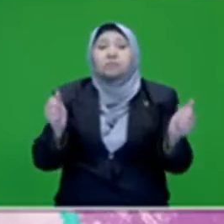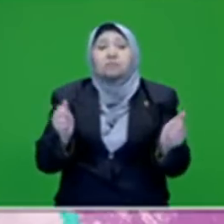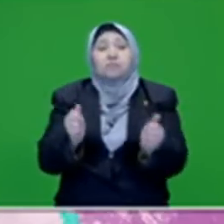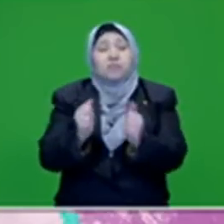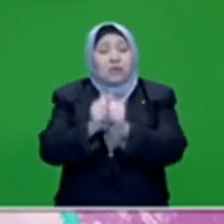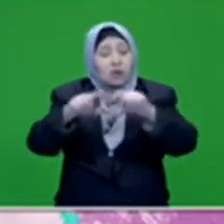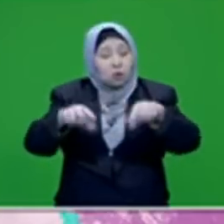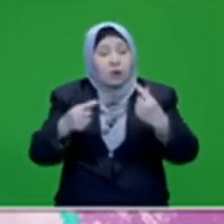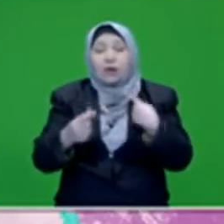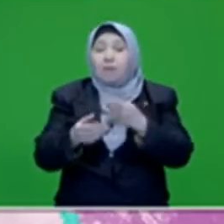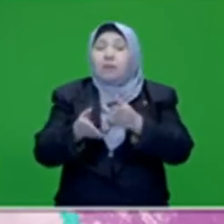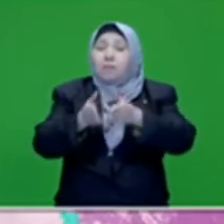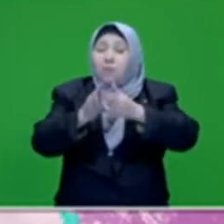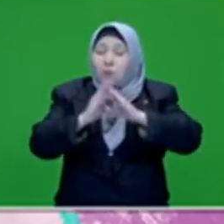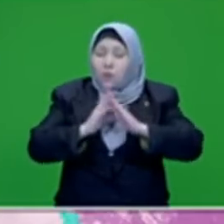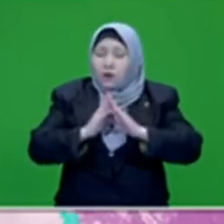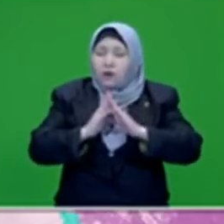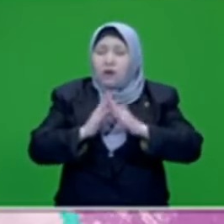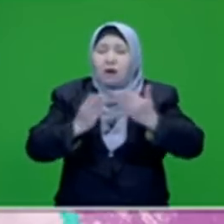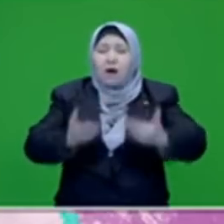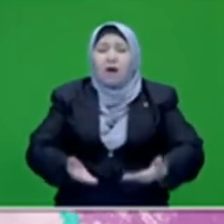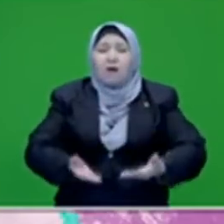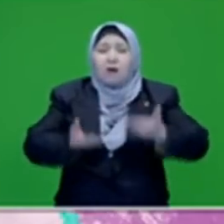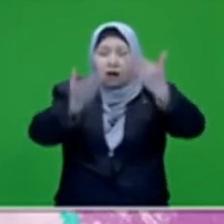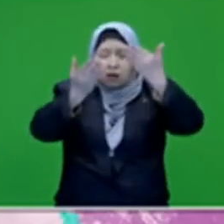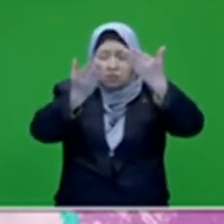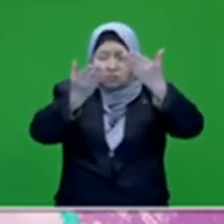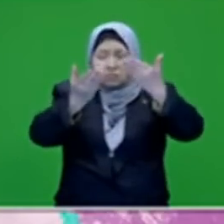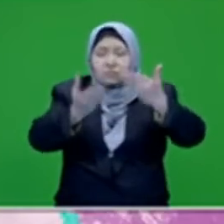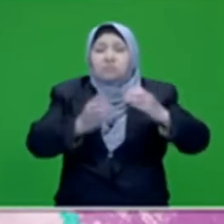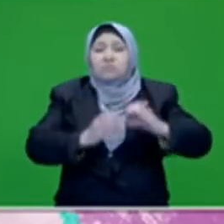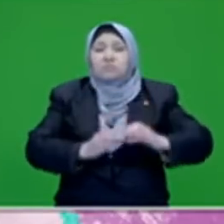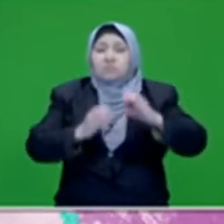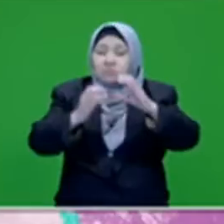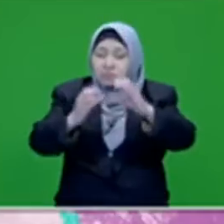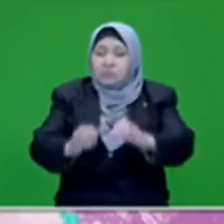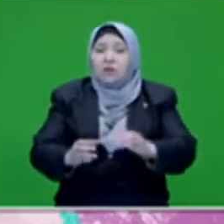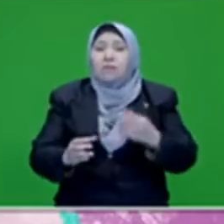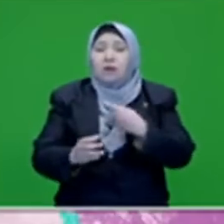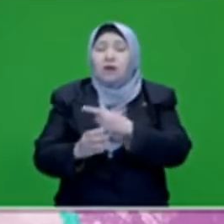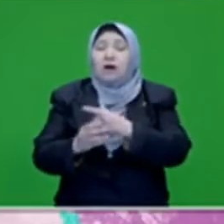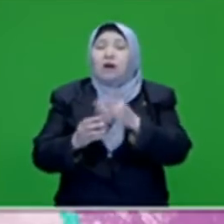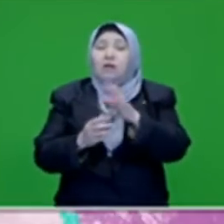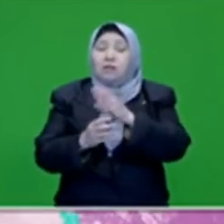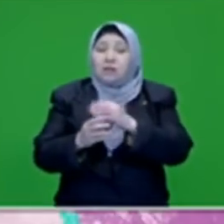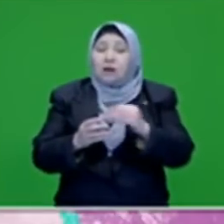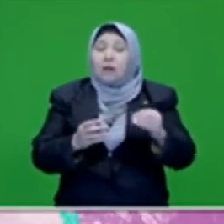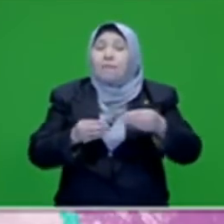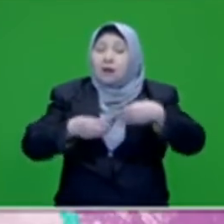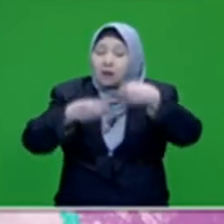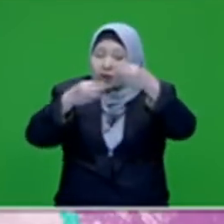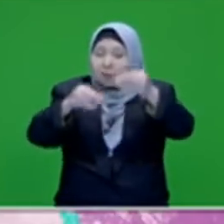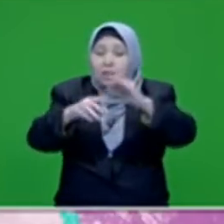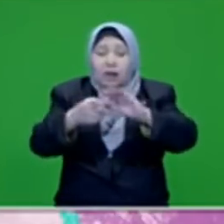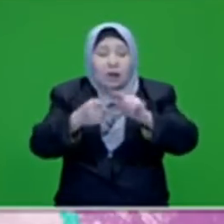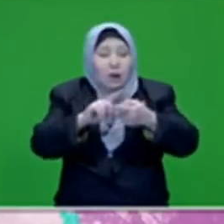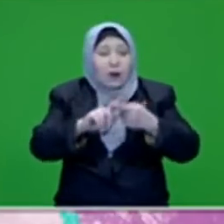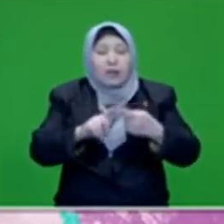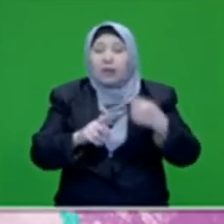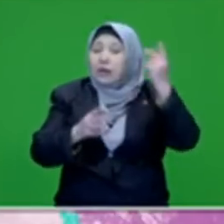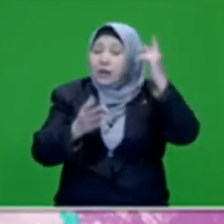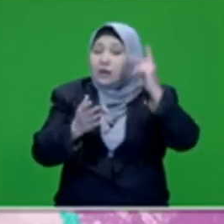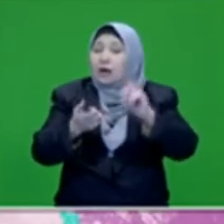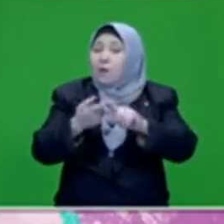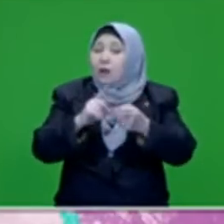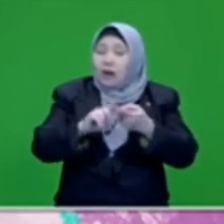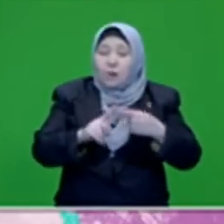Al-Quran kami mohon apalah kiranya Kau angkat COVID-19 daripada permukaan bumi ini, ya Allah. Amin, ya Allah. Kau berilah kepada sahabat andai kami, kenalan kami dan